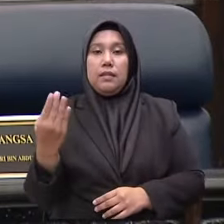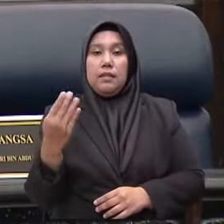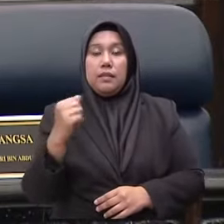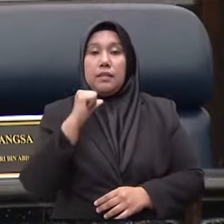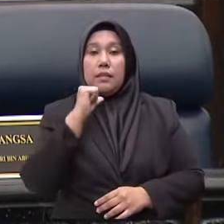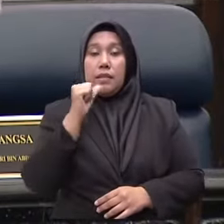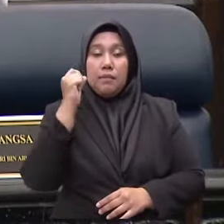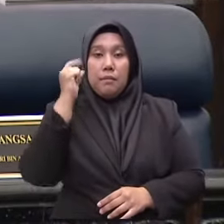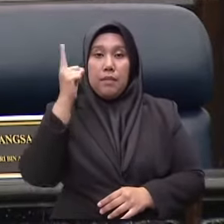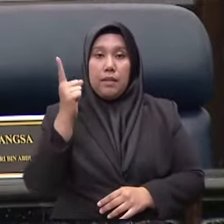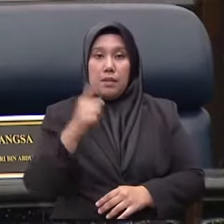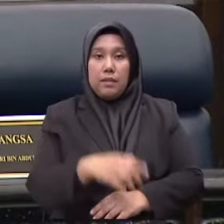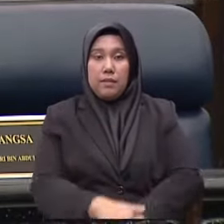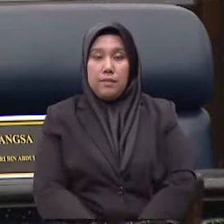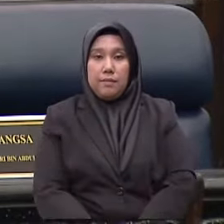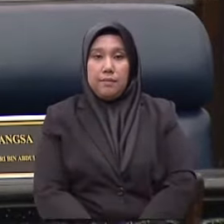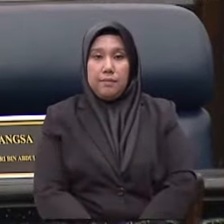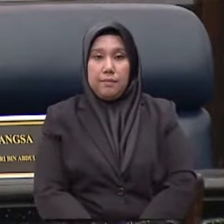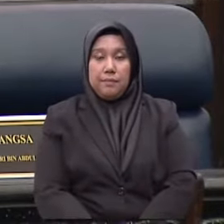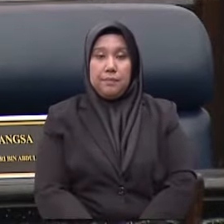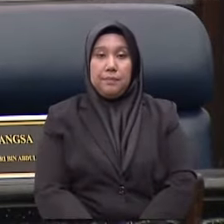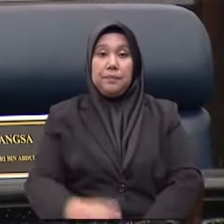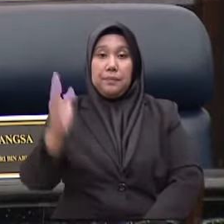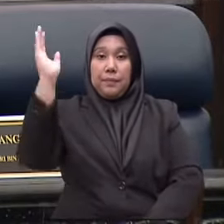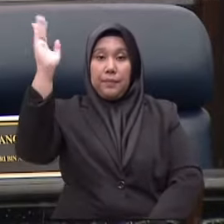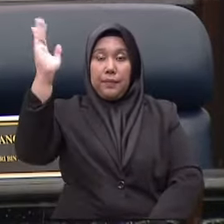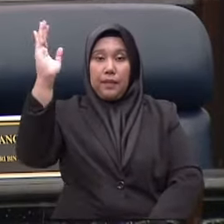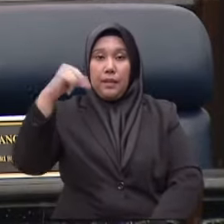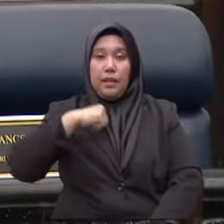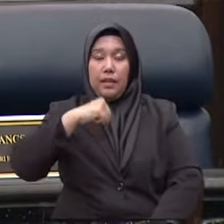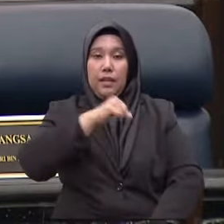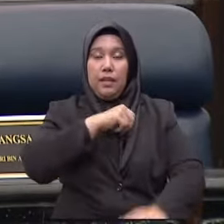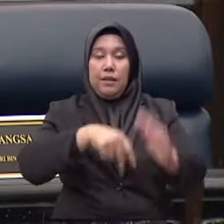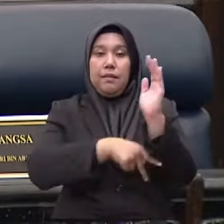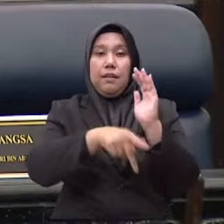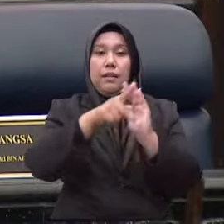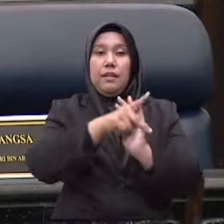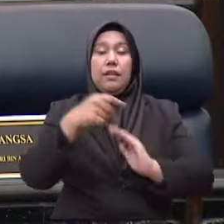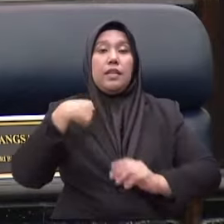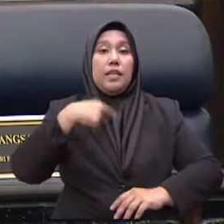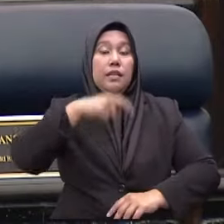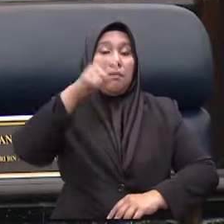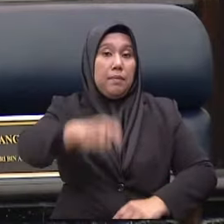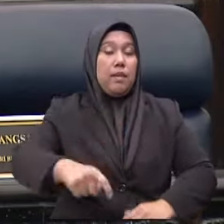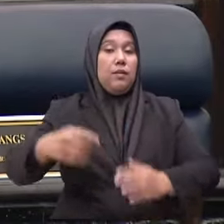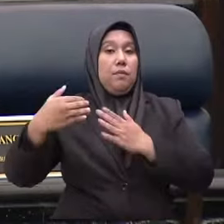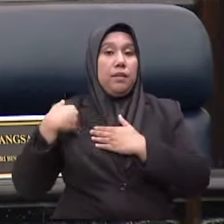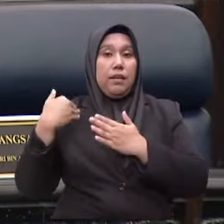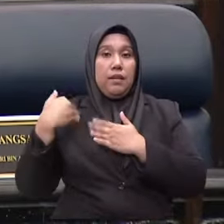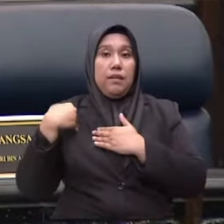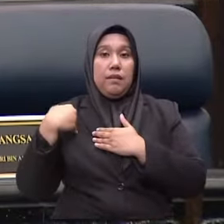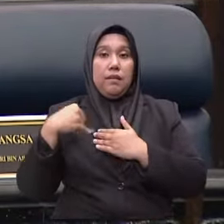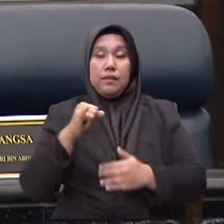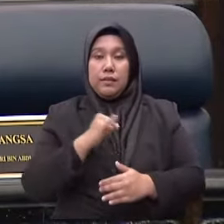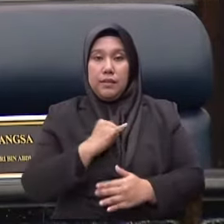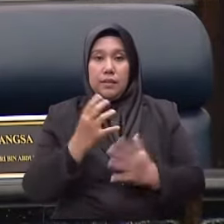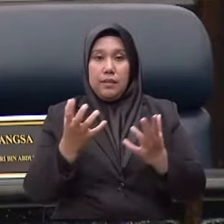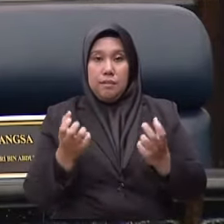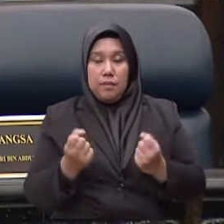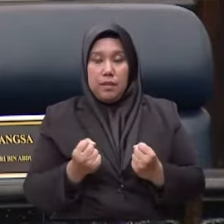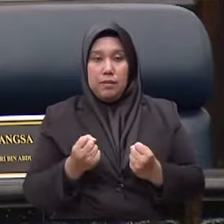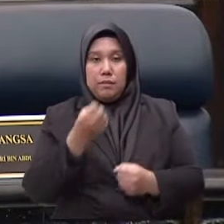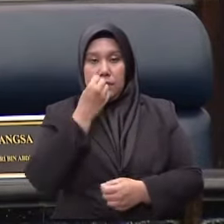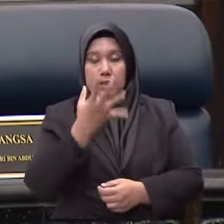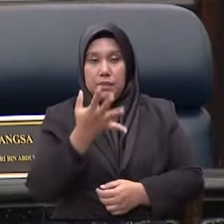jadi apabila kita membentangkan sebagai ahli parlimen kita mesti bertanggungjawab Saya nak beritahu yang